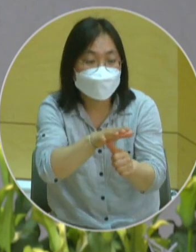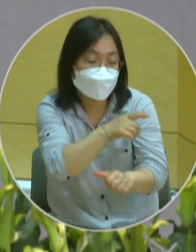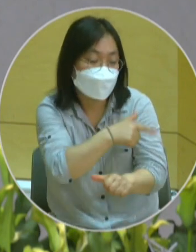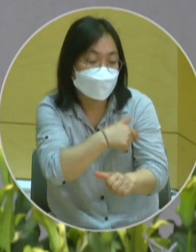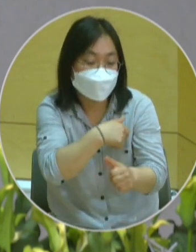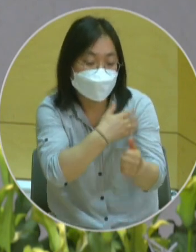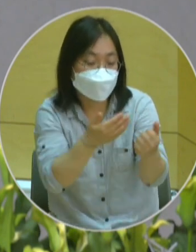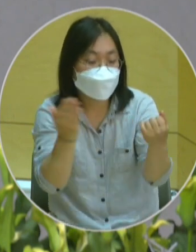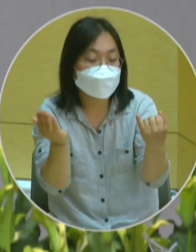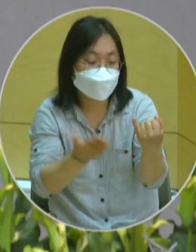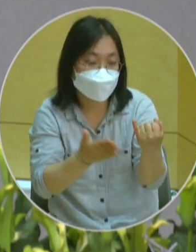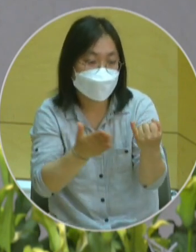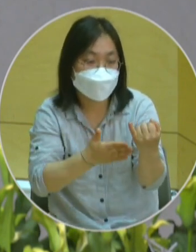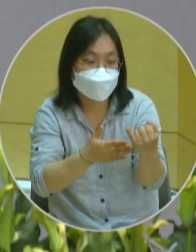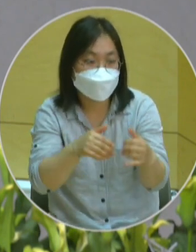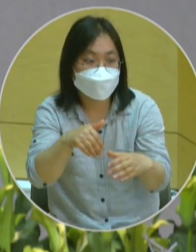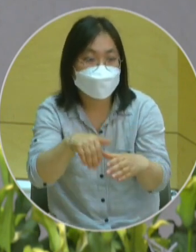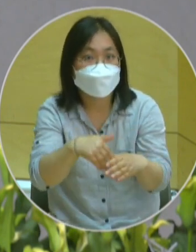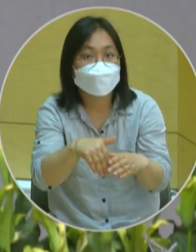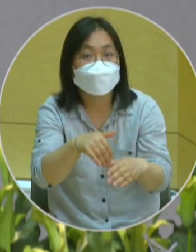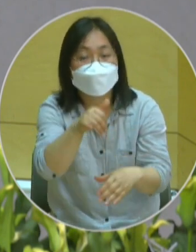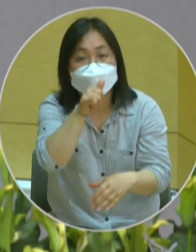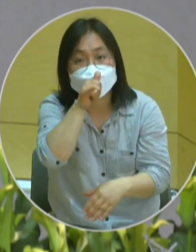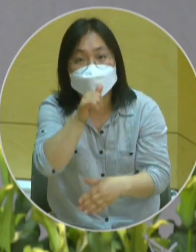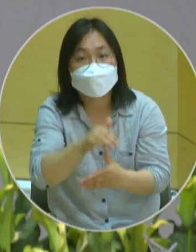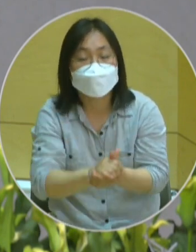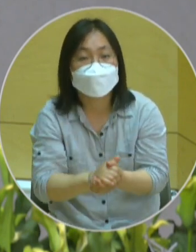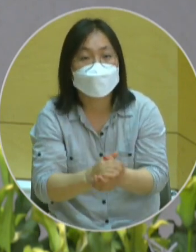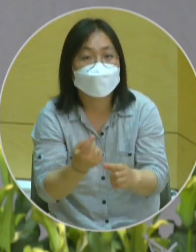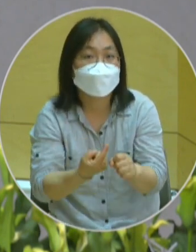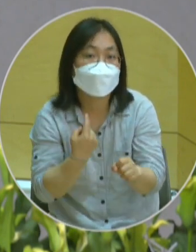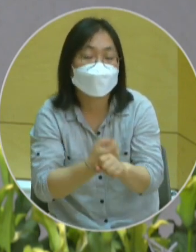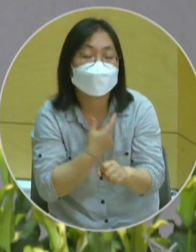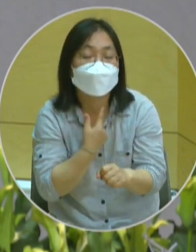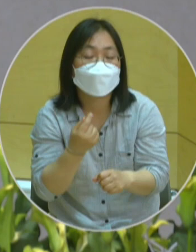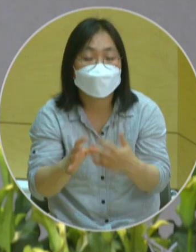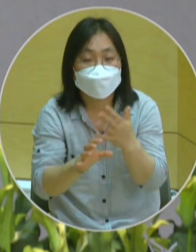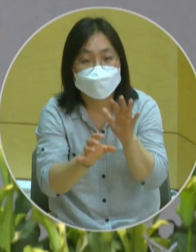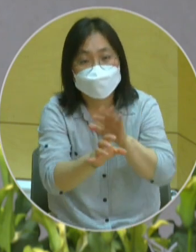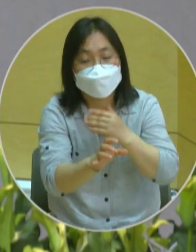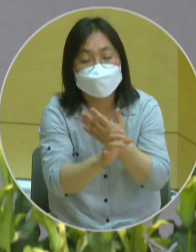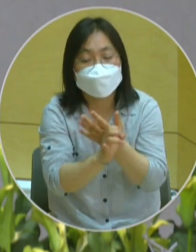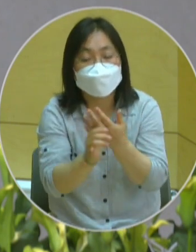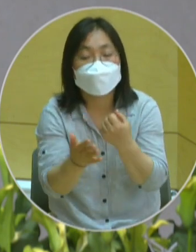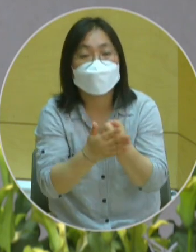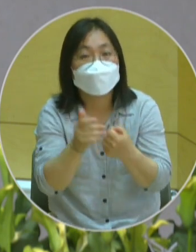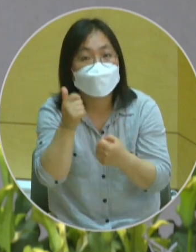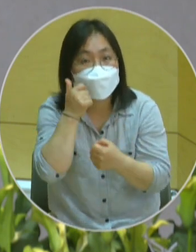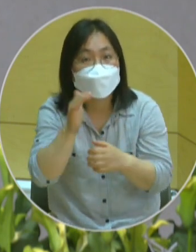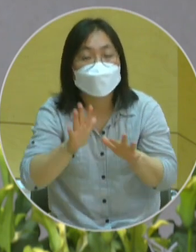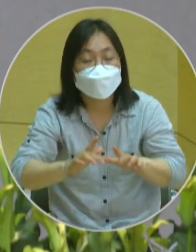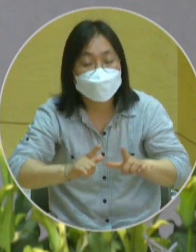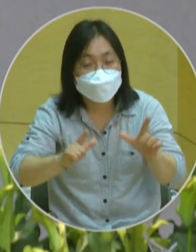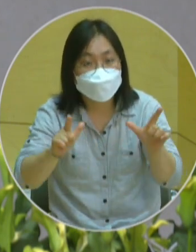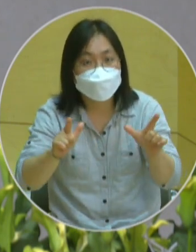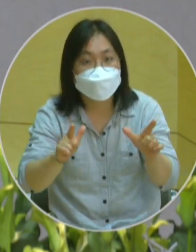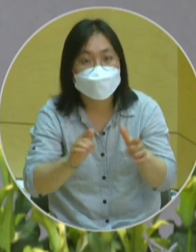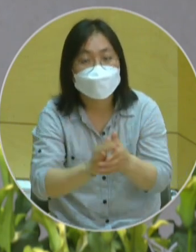선거인데 사실 작년에 하려고 했는데 코로나 때문에 정신이 없었죠. 그래서 금년에는 좀 힘들어도 해야 되겠다